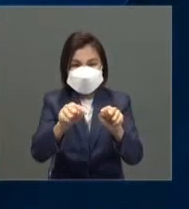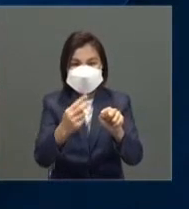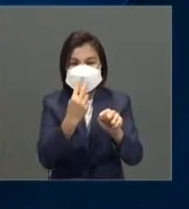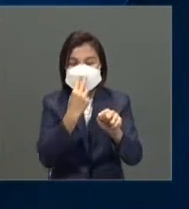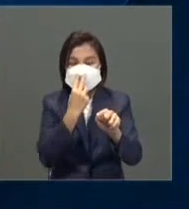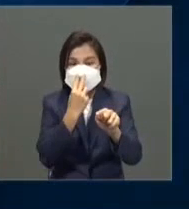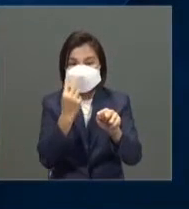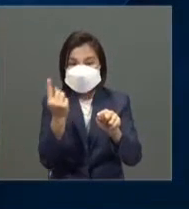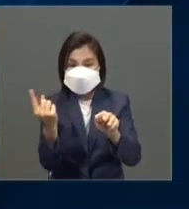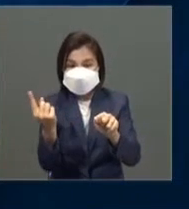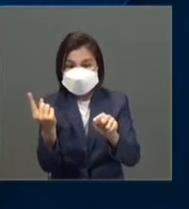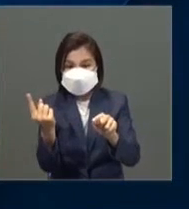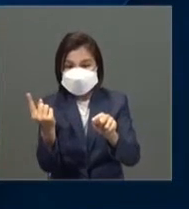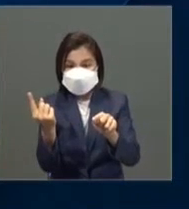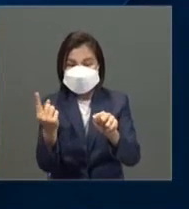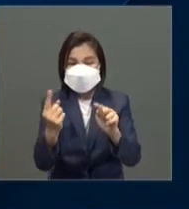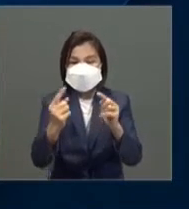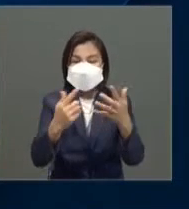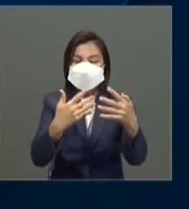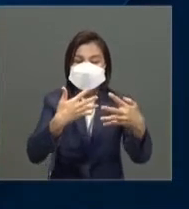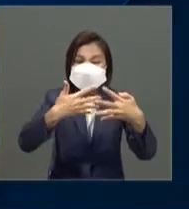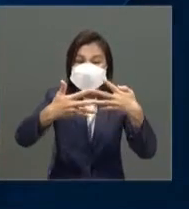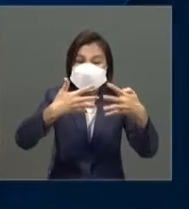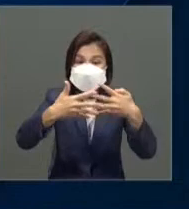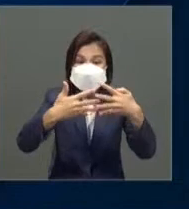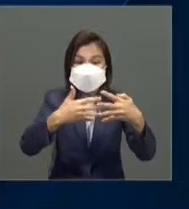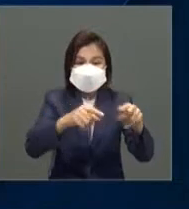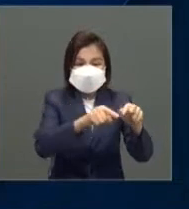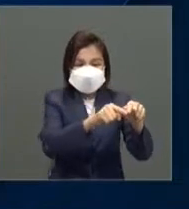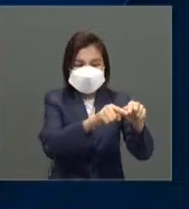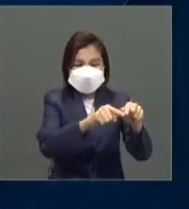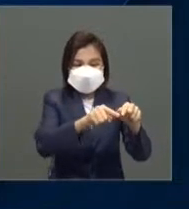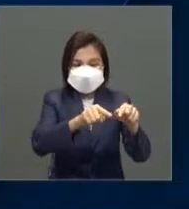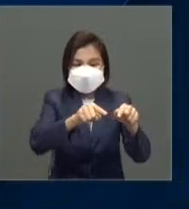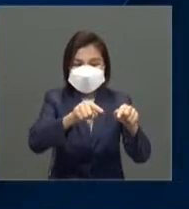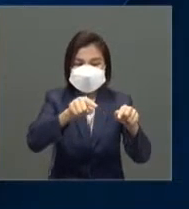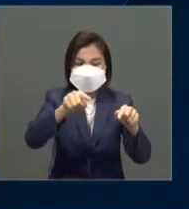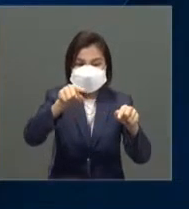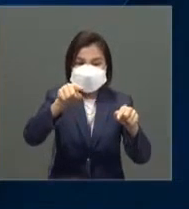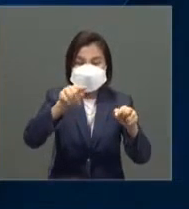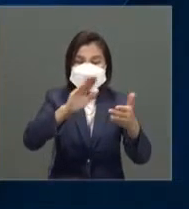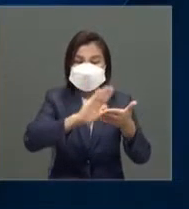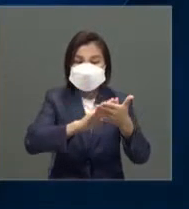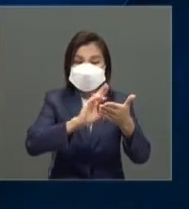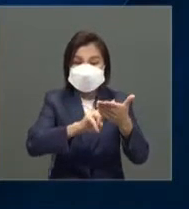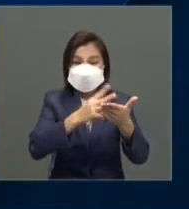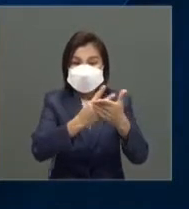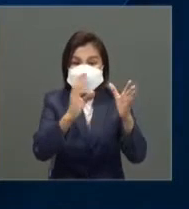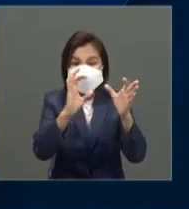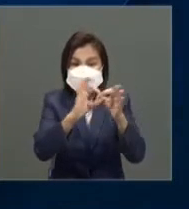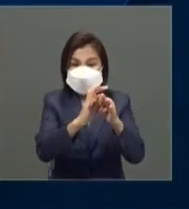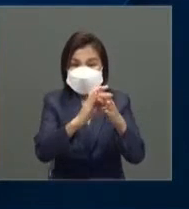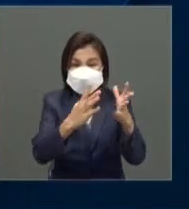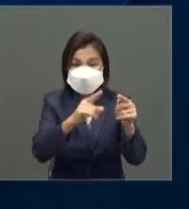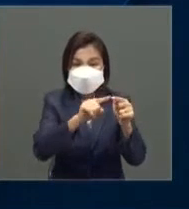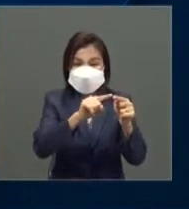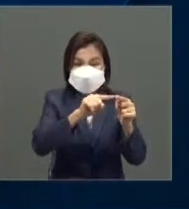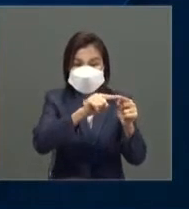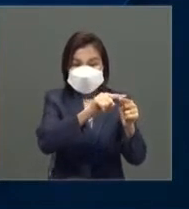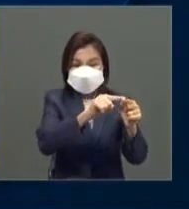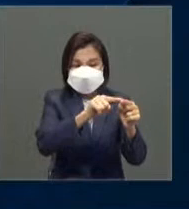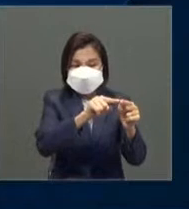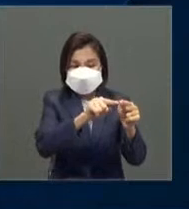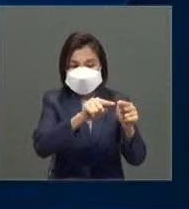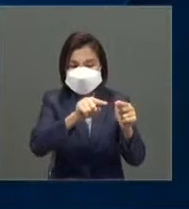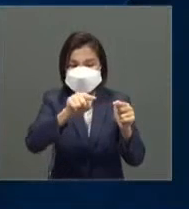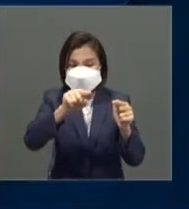สีเทานะครับซึ่งเป็นการคาดการณ์แบบไม่มีล็อกดาวน์มาออกผลก็คือเพิ่งจะมาลงมา